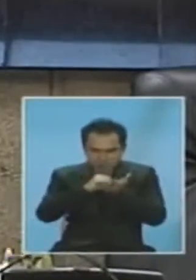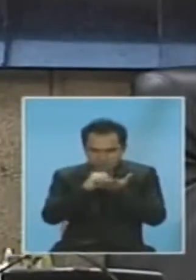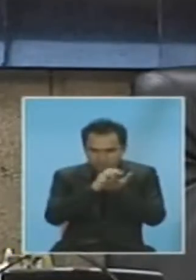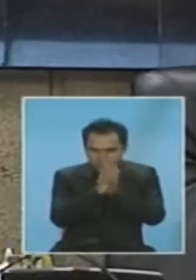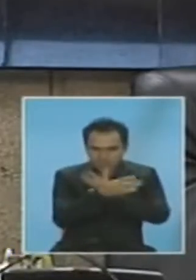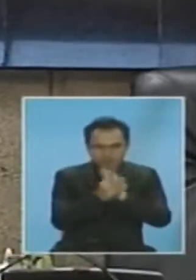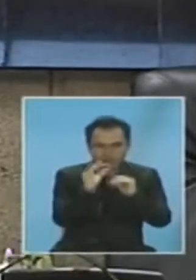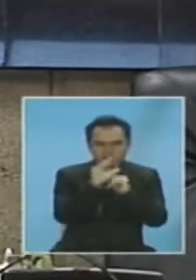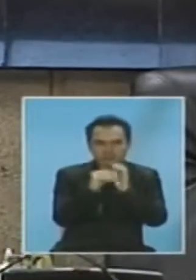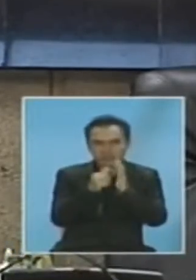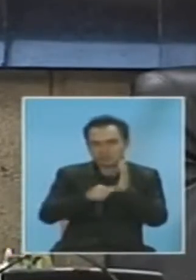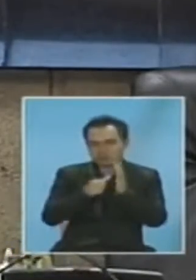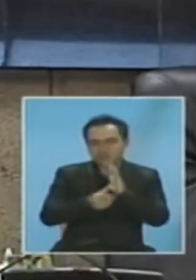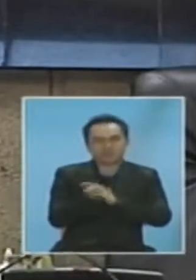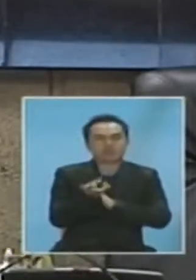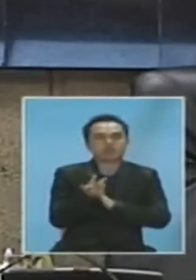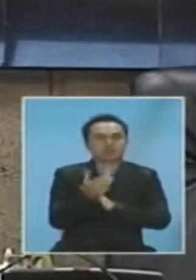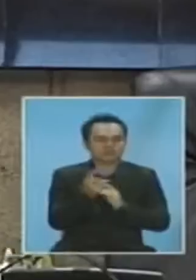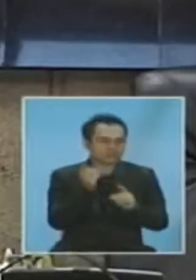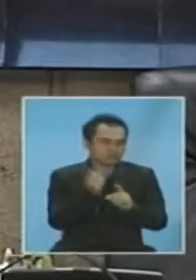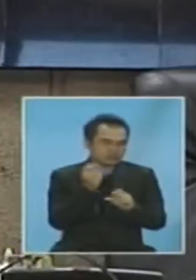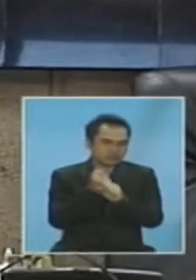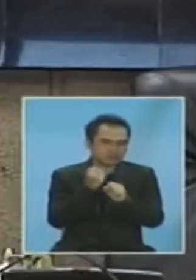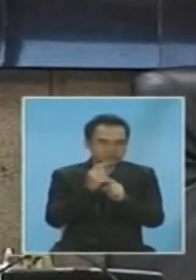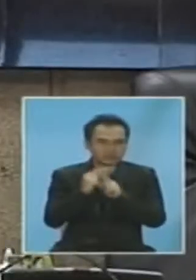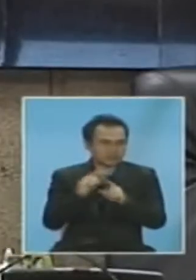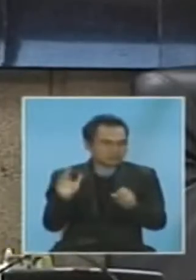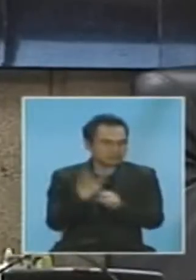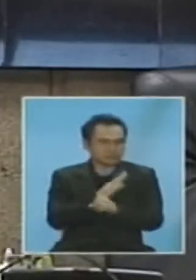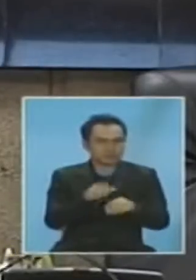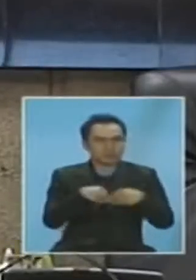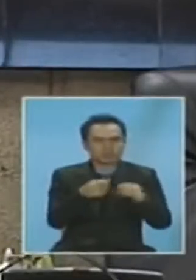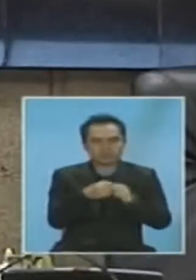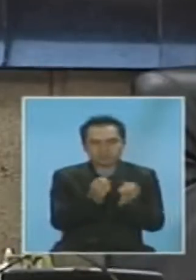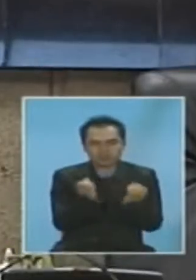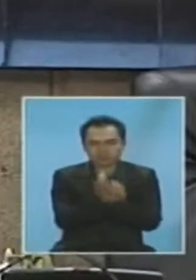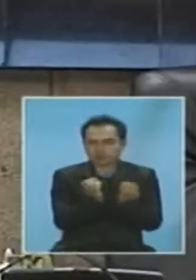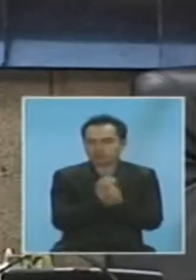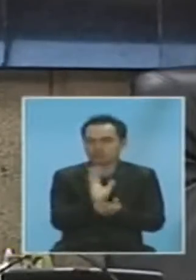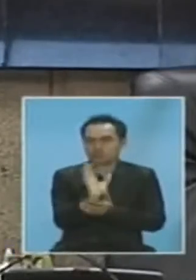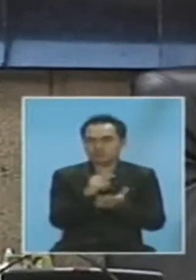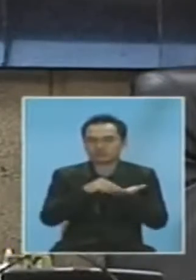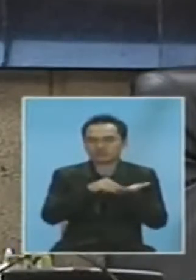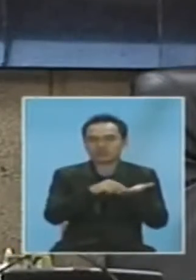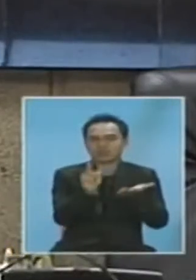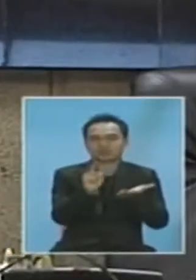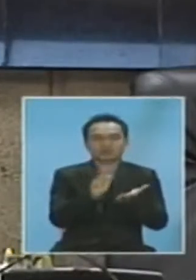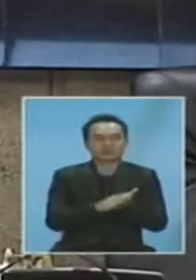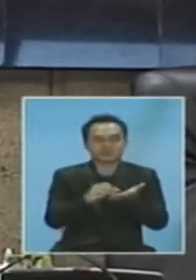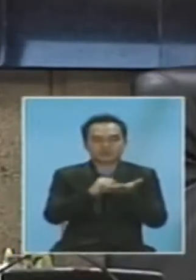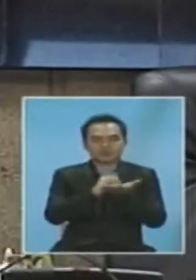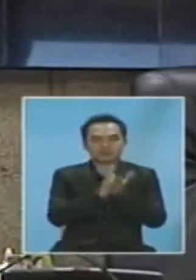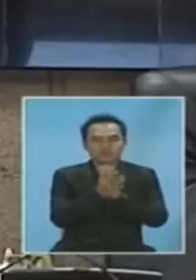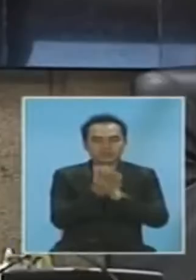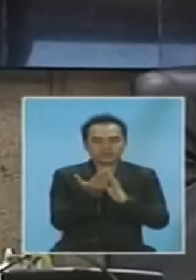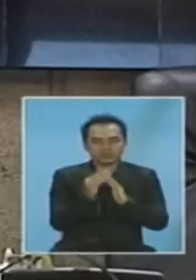การรับจำนำข้าวเพื่อให้เกิดประสิทธิภาพมากขึ้นและเพื่อไม่ให้เกิดความเสียหายเช่นมีการปรับราคารับจ